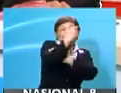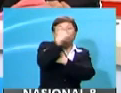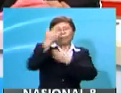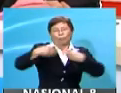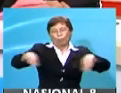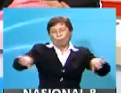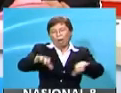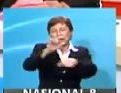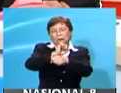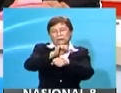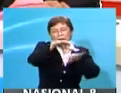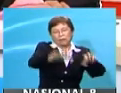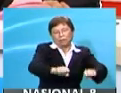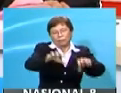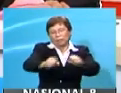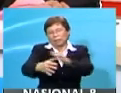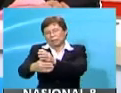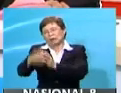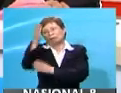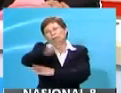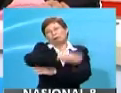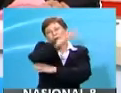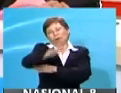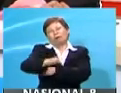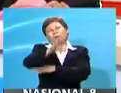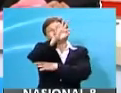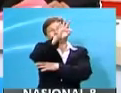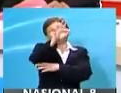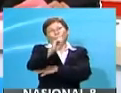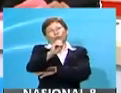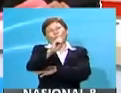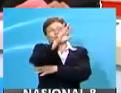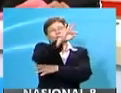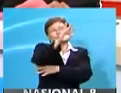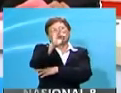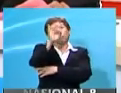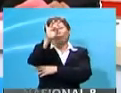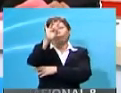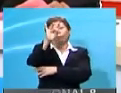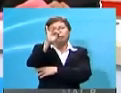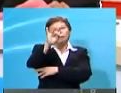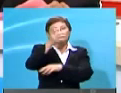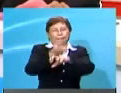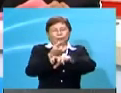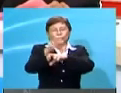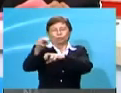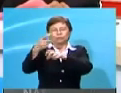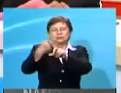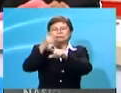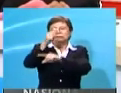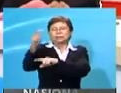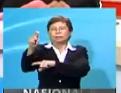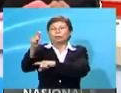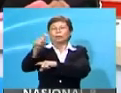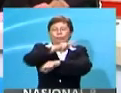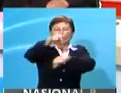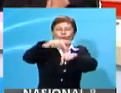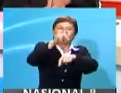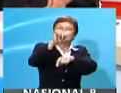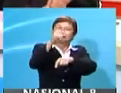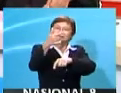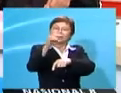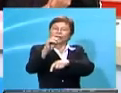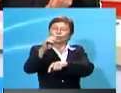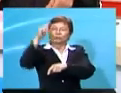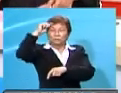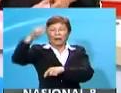menjalankan kegiatan menangkap ikan secara haram 98 batu natika dari timur pulau tenggol Terengganu ya